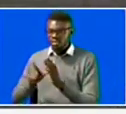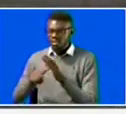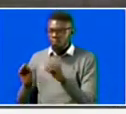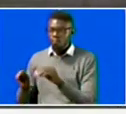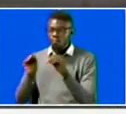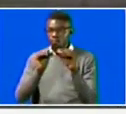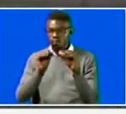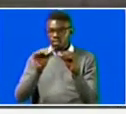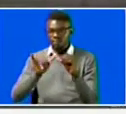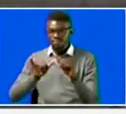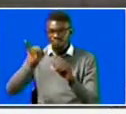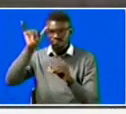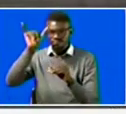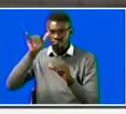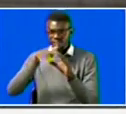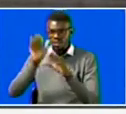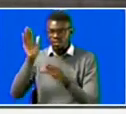because